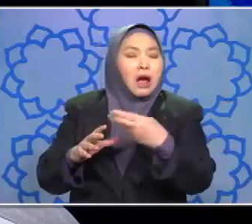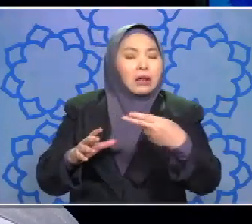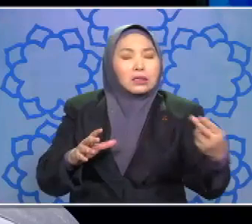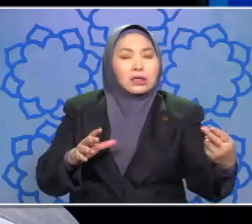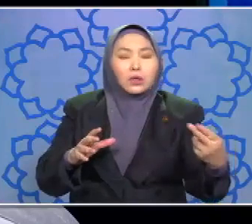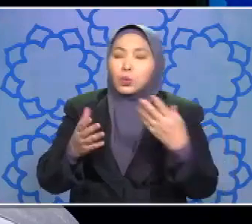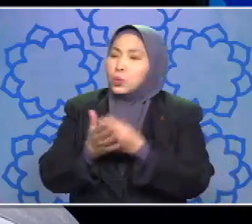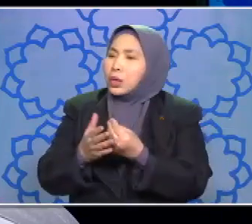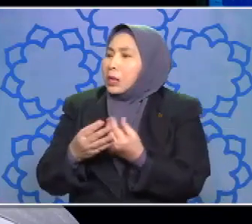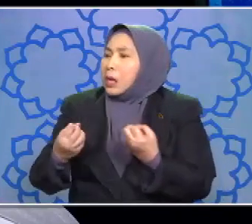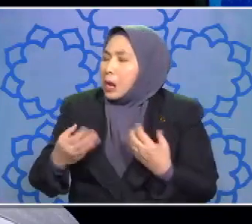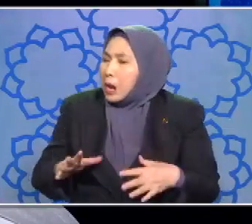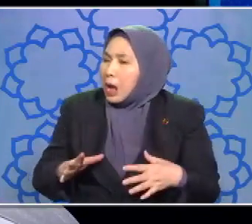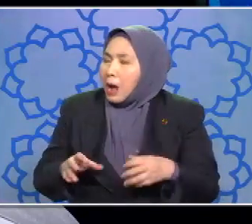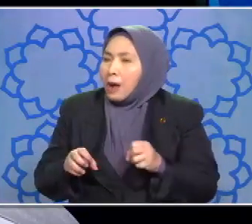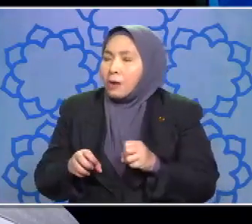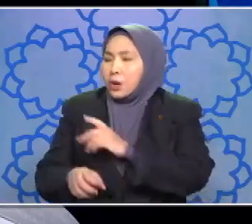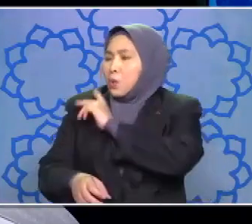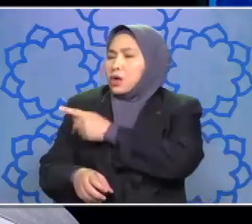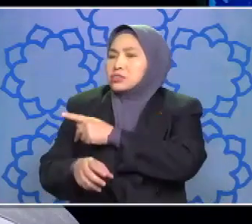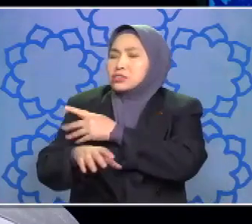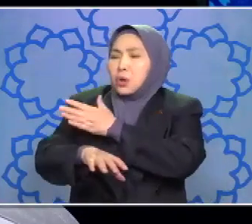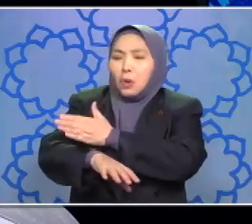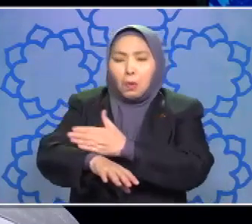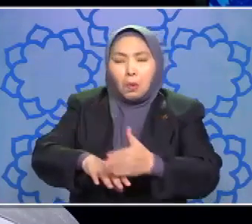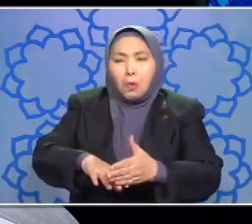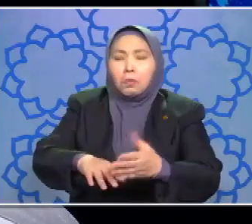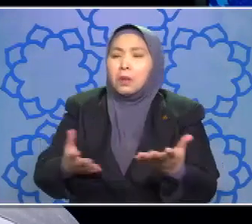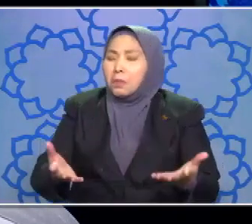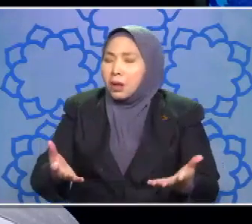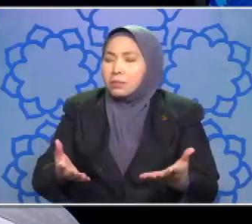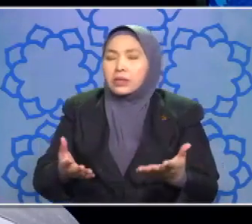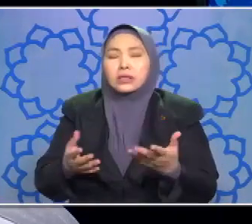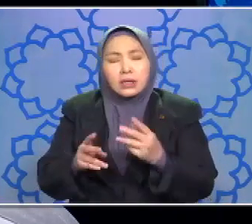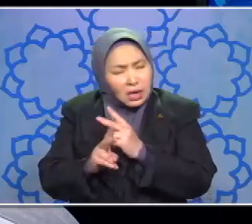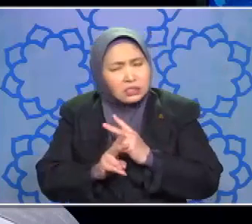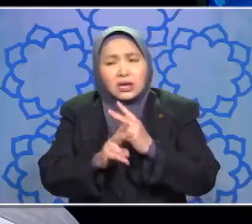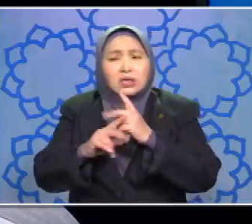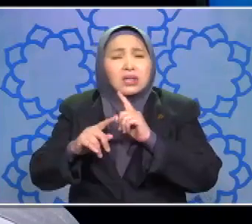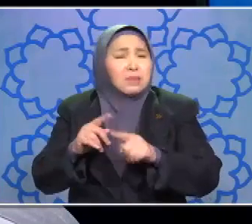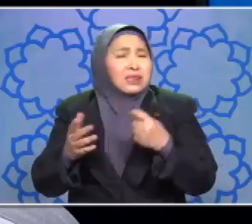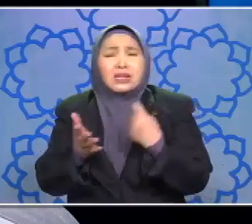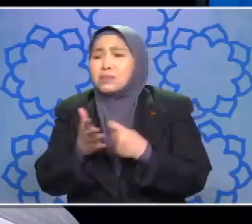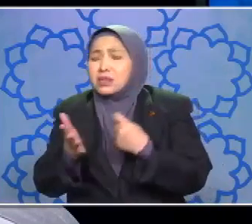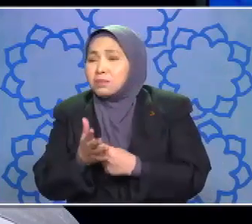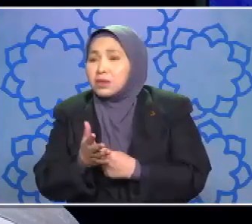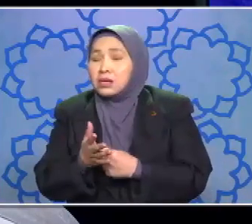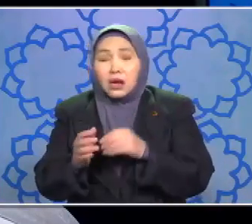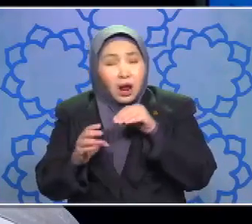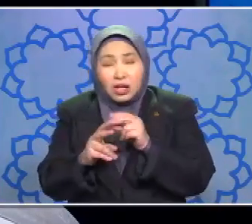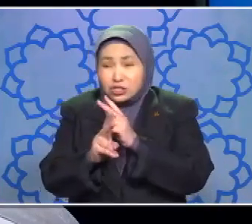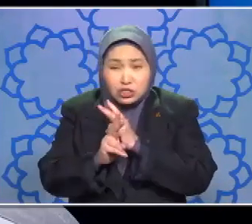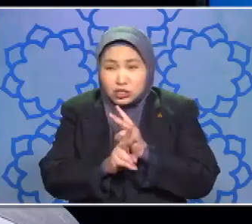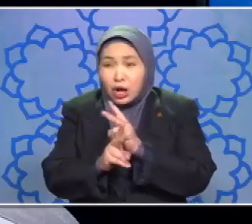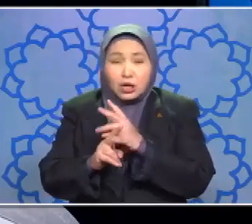makin hilang, pengaruh makin hilang, ataupun yang kedua tahawufin itu ketika mereka berjaga-jaga tadi secara tiba-tiba, ustaz, ya. Ni berjaga-jaga ni,